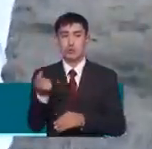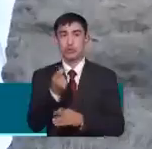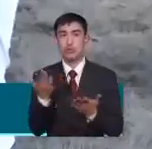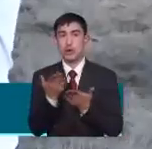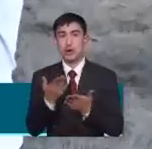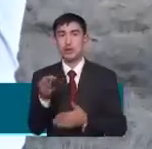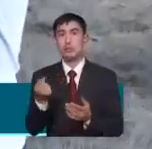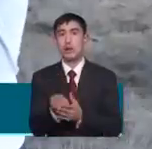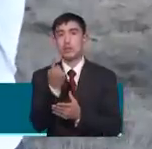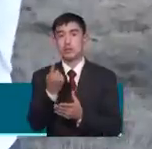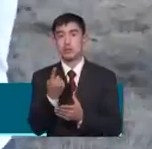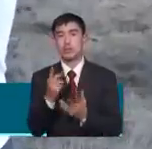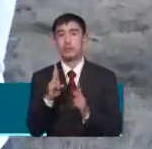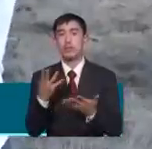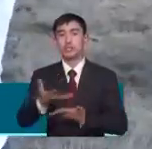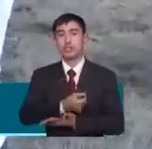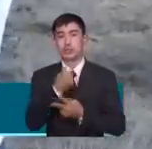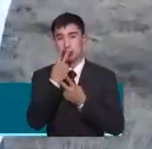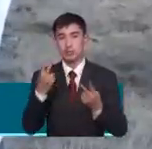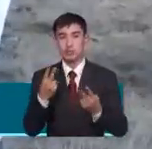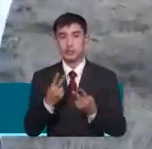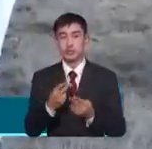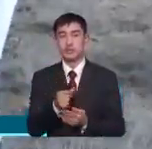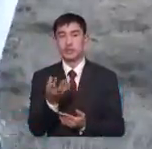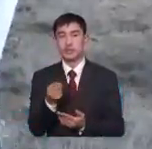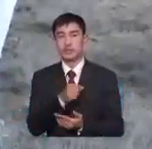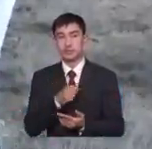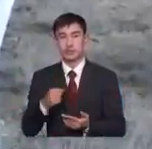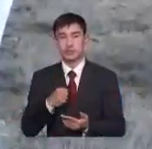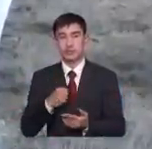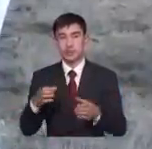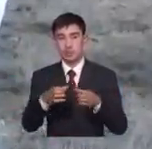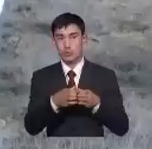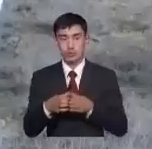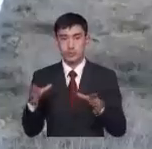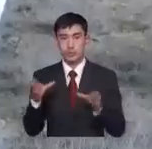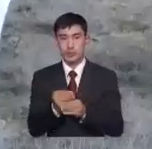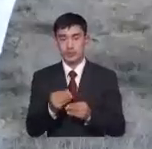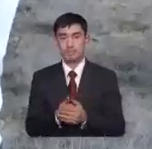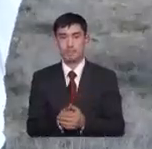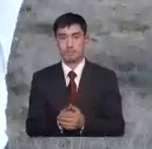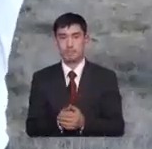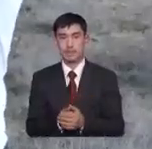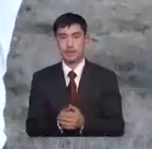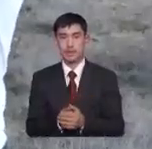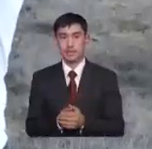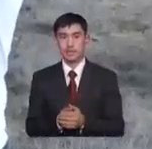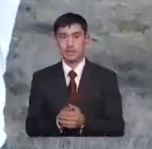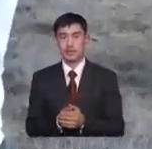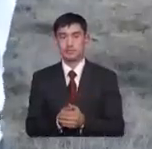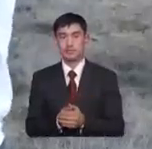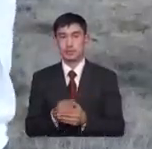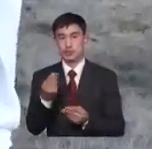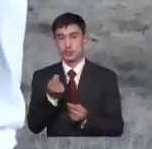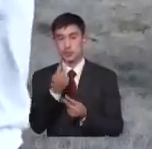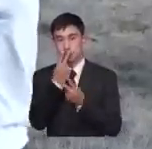қалай пайда болуын, қалай жинауын көріп жатырық және біздің тобымызбен оны іске салып, оны